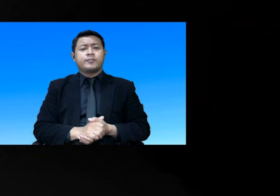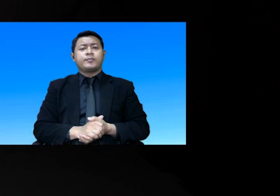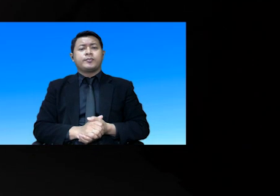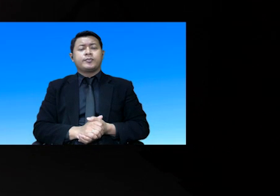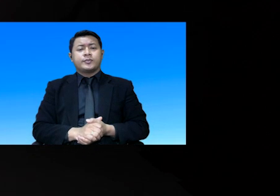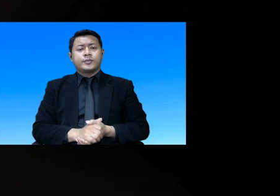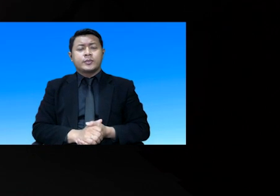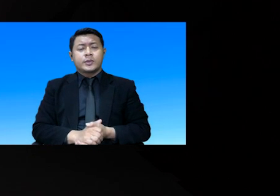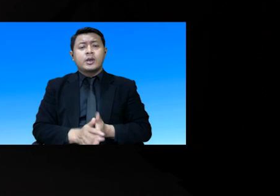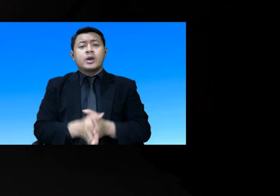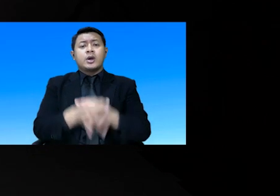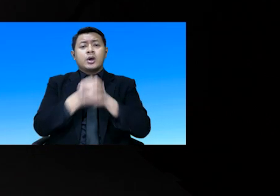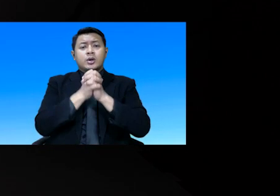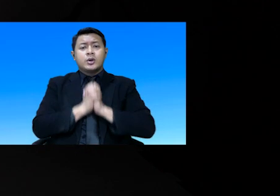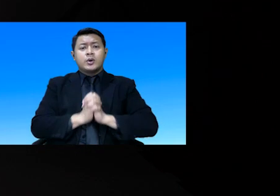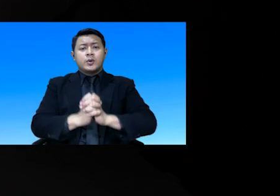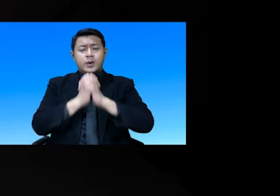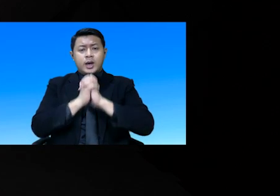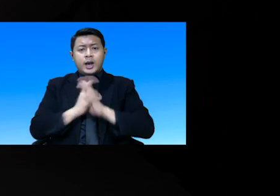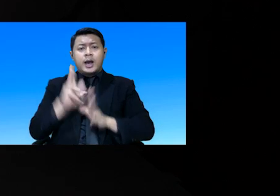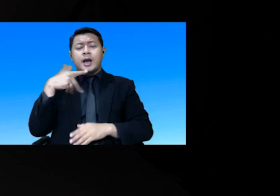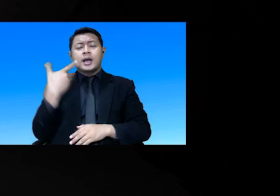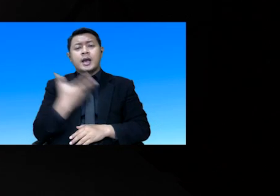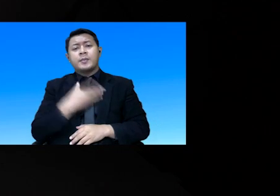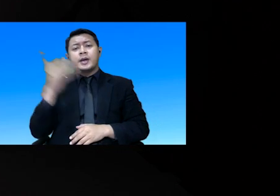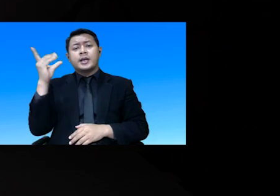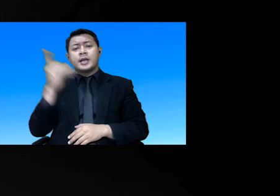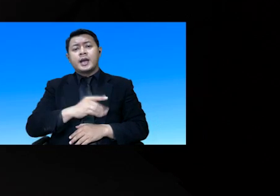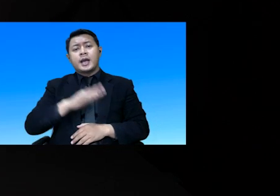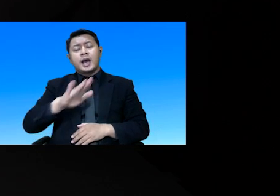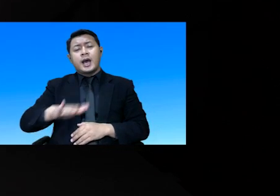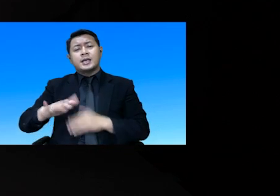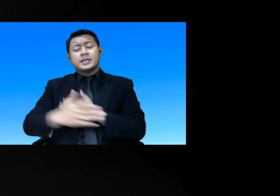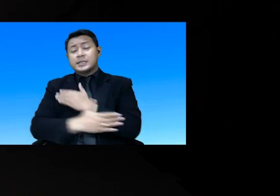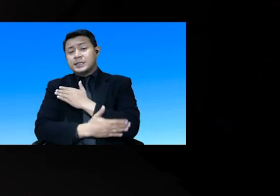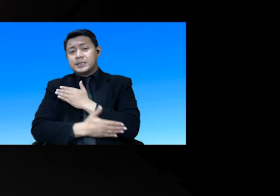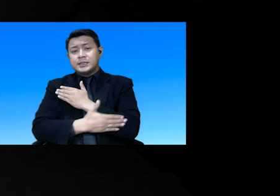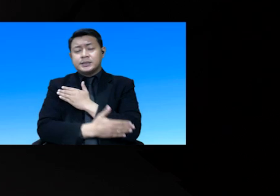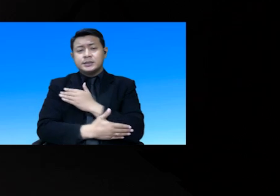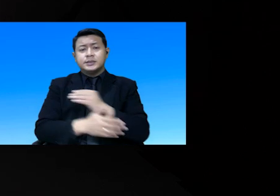Doa kami dari anak negeri.